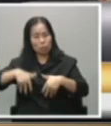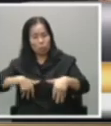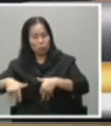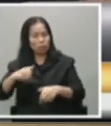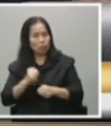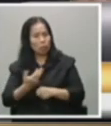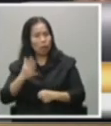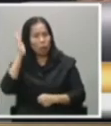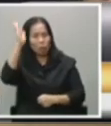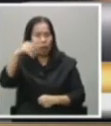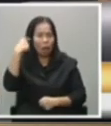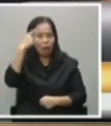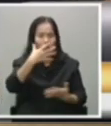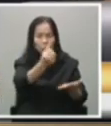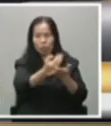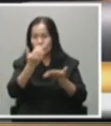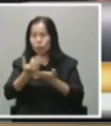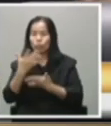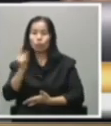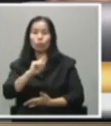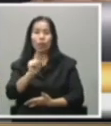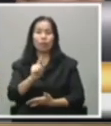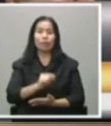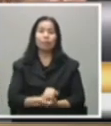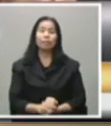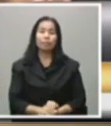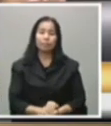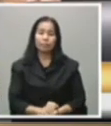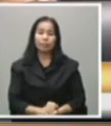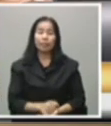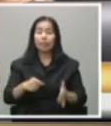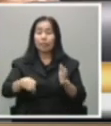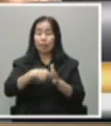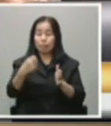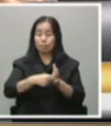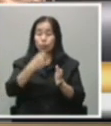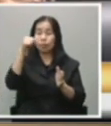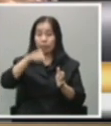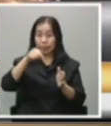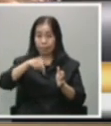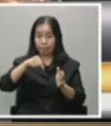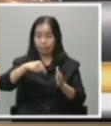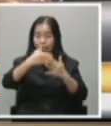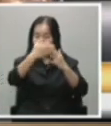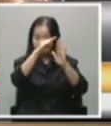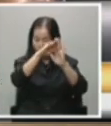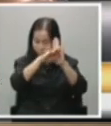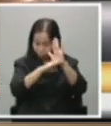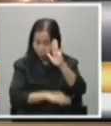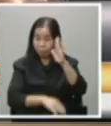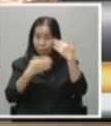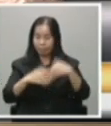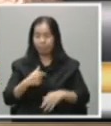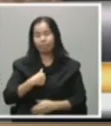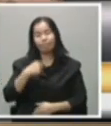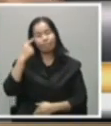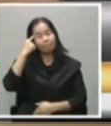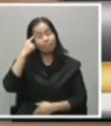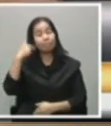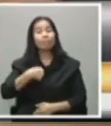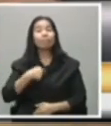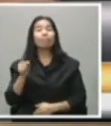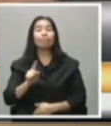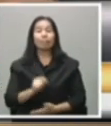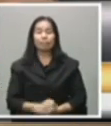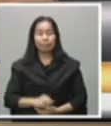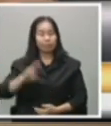คตท่านประธานครับด้วยเหตุผลที่กับผมได้กล่าวมาทั้งหมดกับผมเห็นว่าพลเ